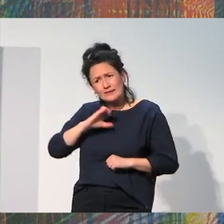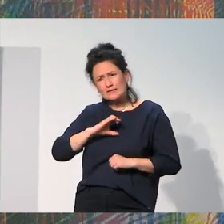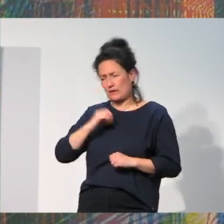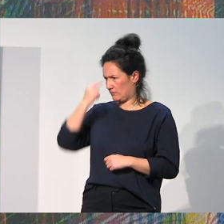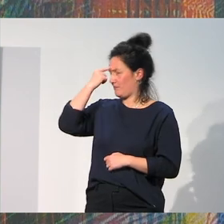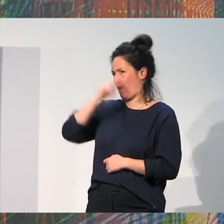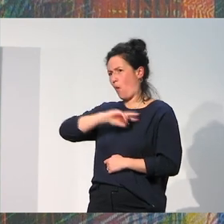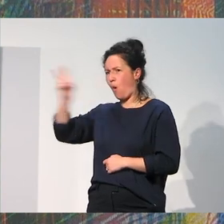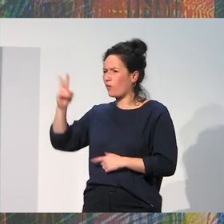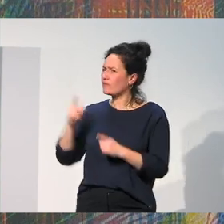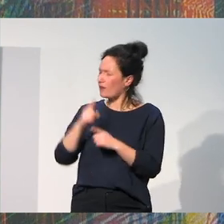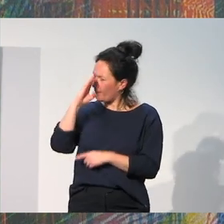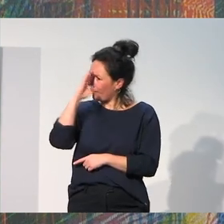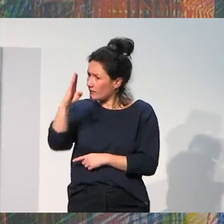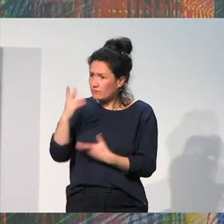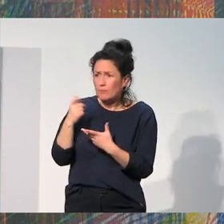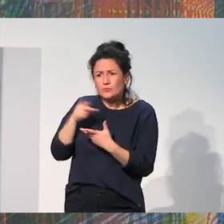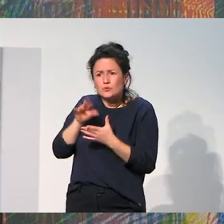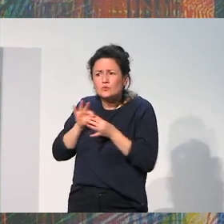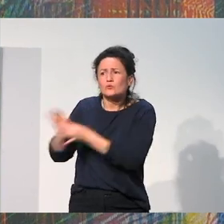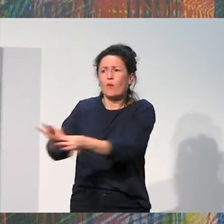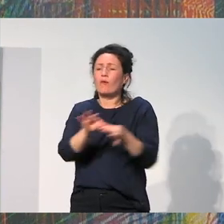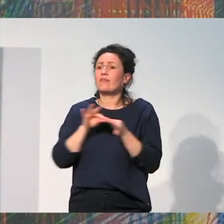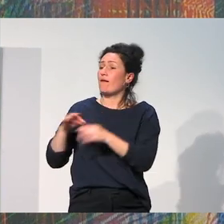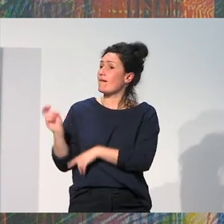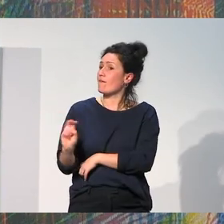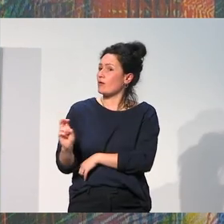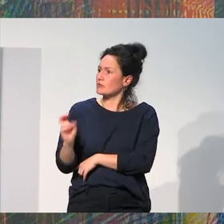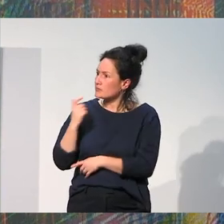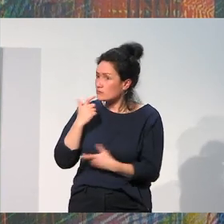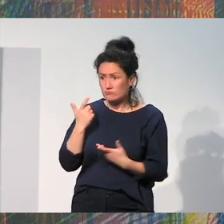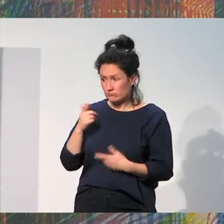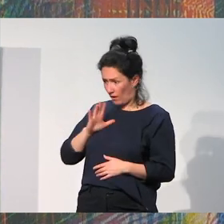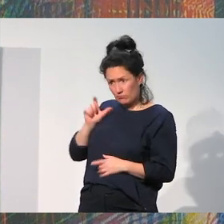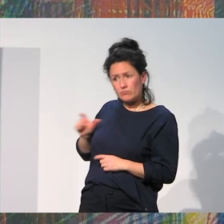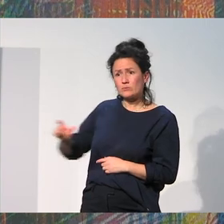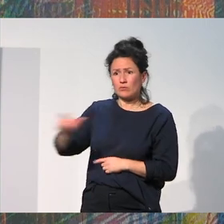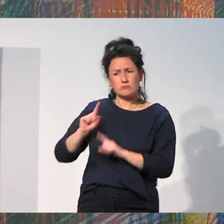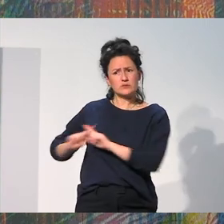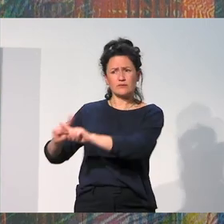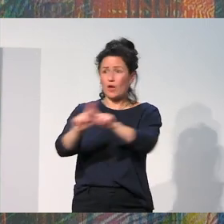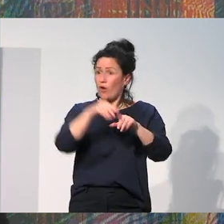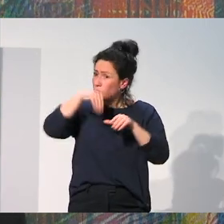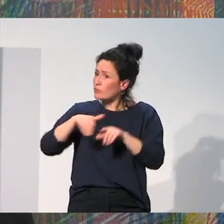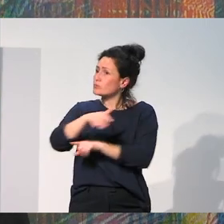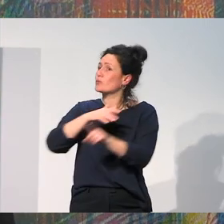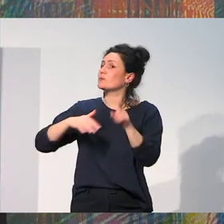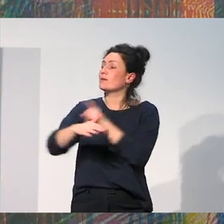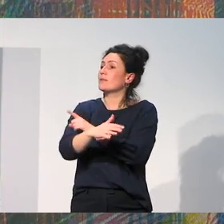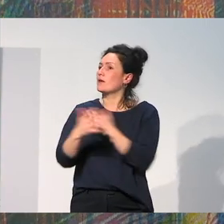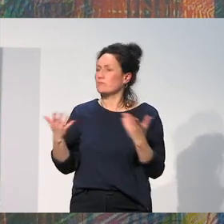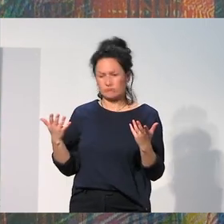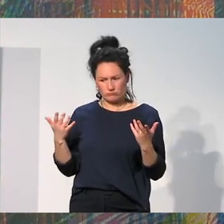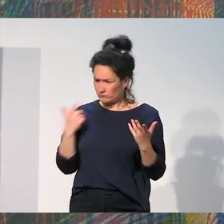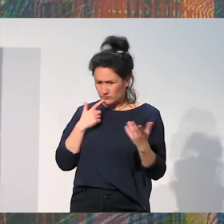éthique de la solidarité écologique, c'est-à-dire que, et de la solidarité entre personnes différentes dans une société, au sens où on